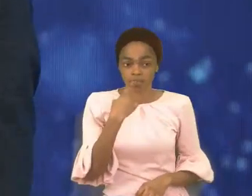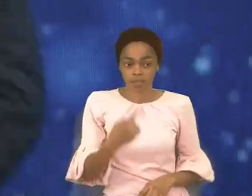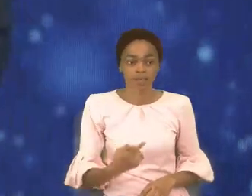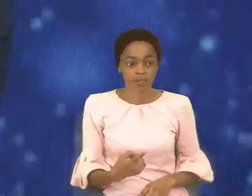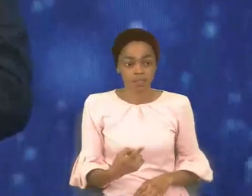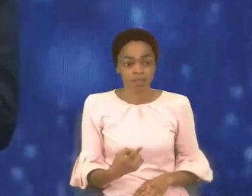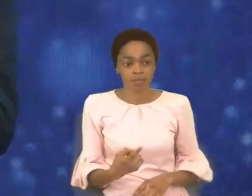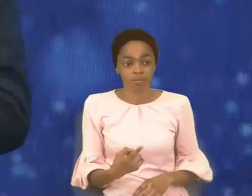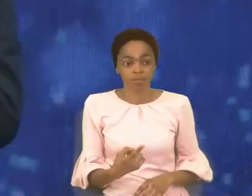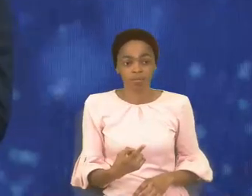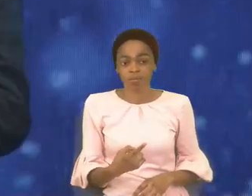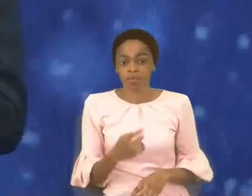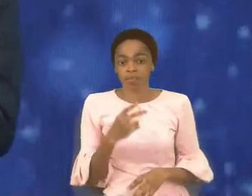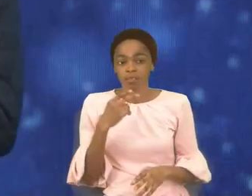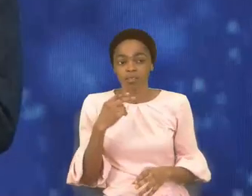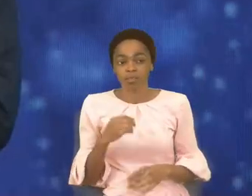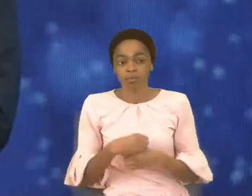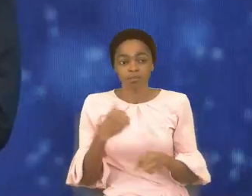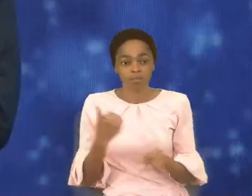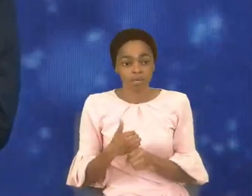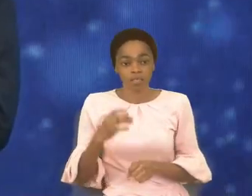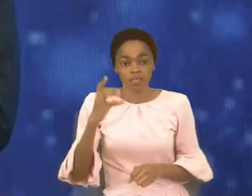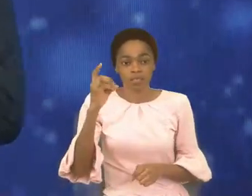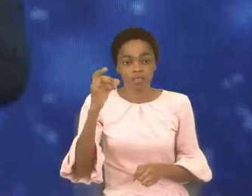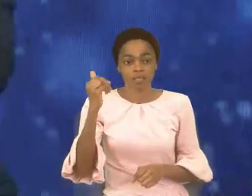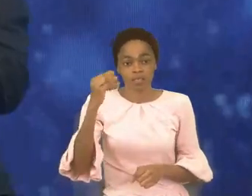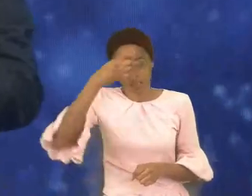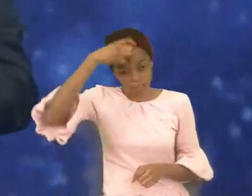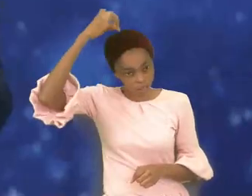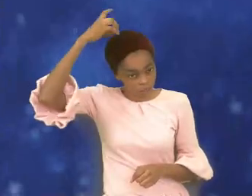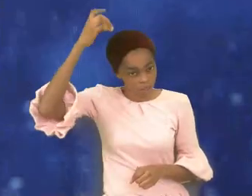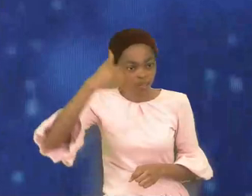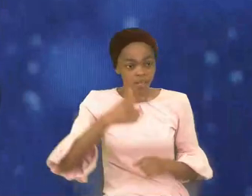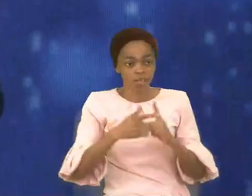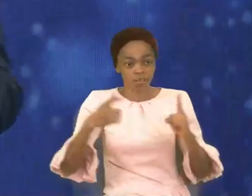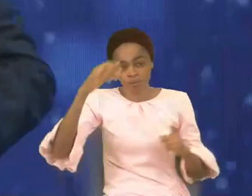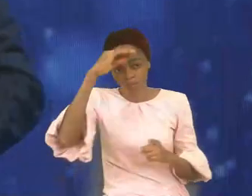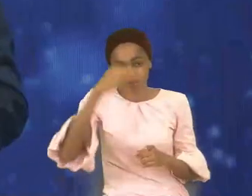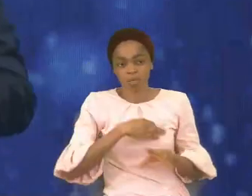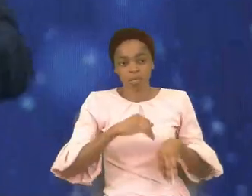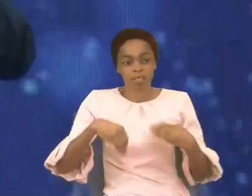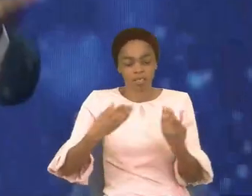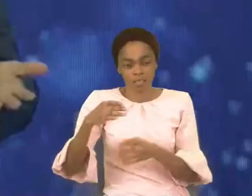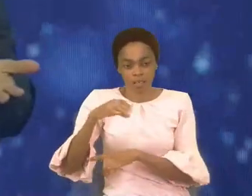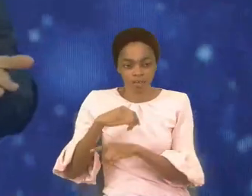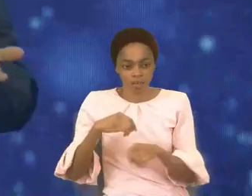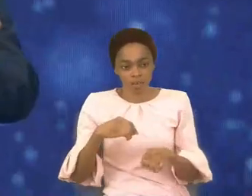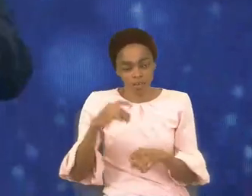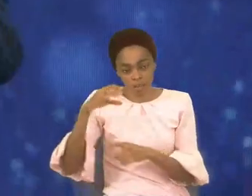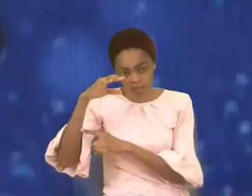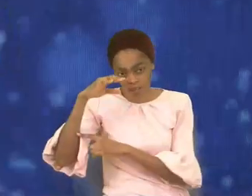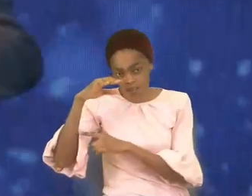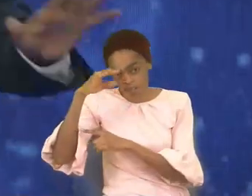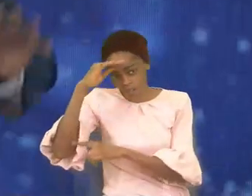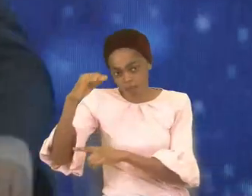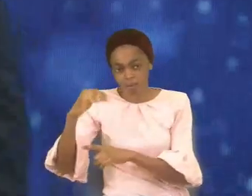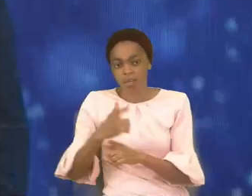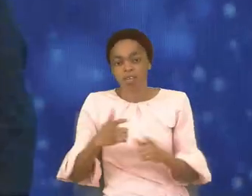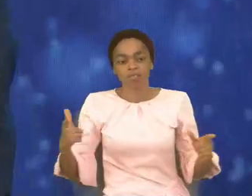Ensuite, le roi éleva Daniel et lui fit de nombreux et riches présents. Il lui donna